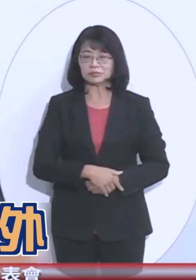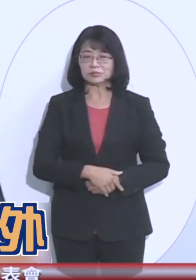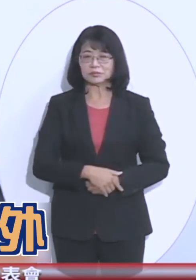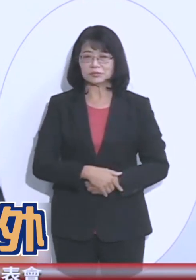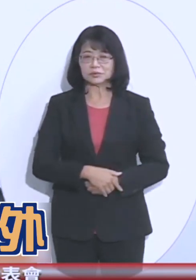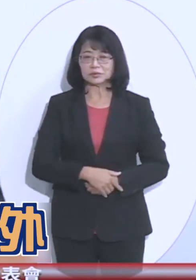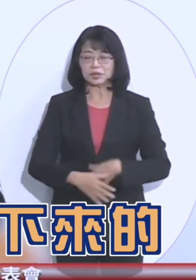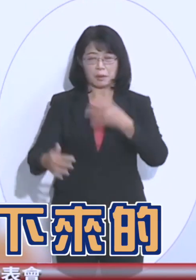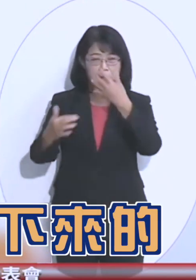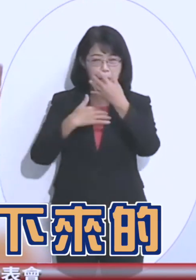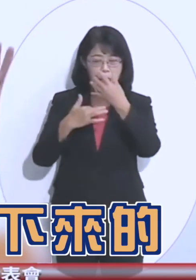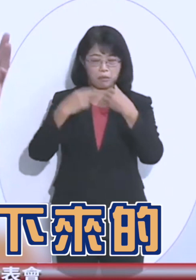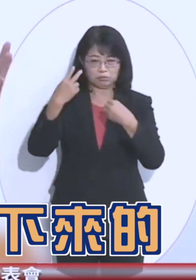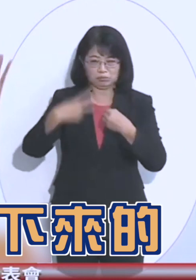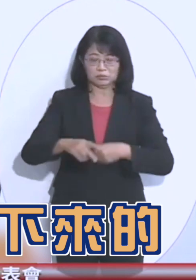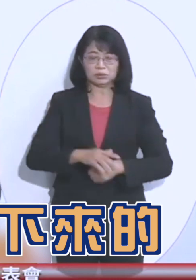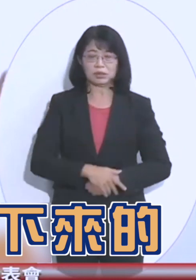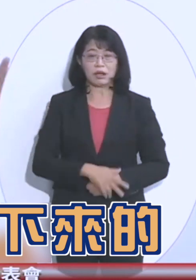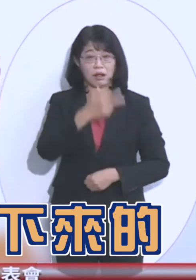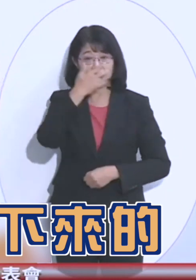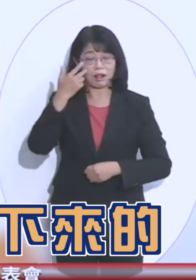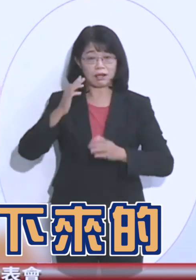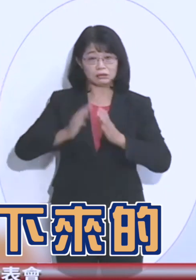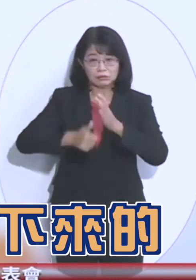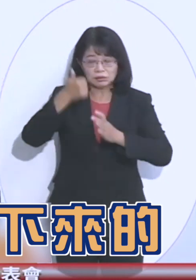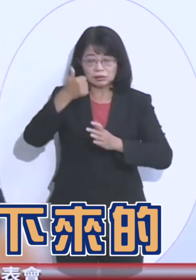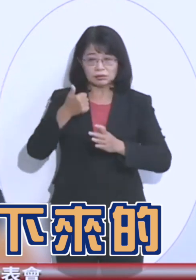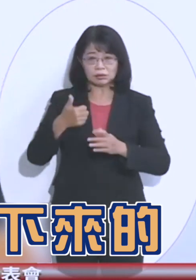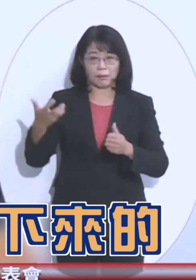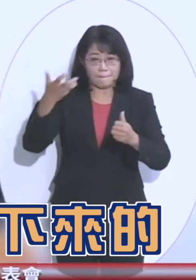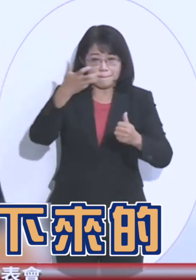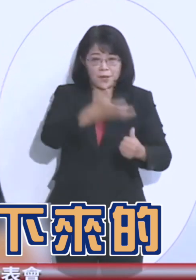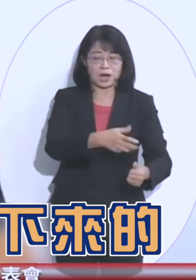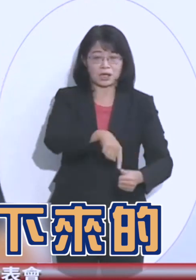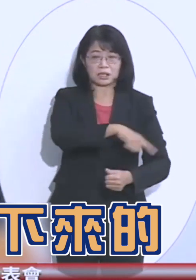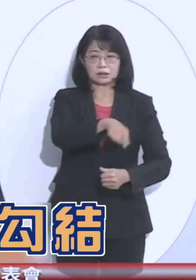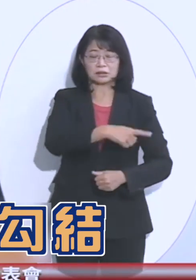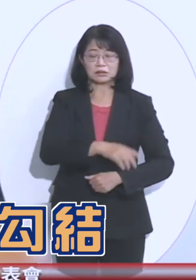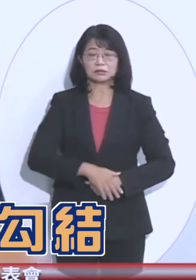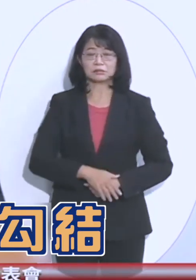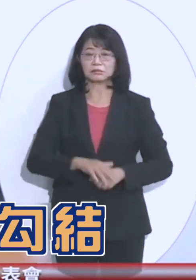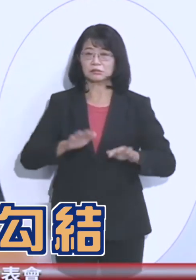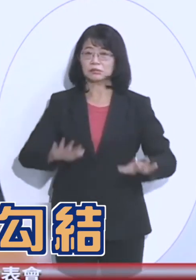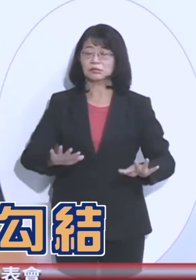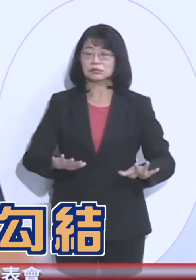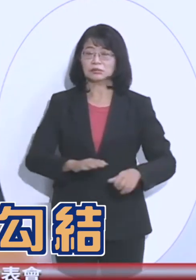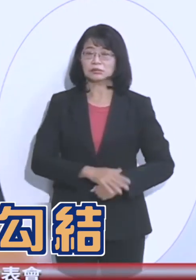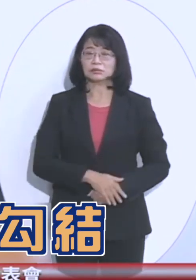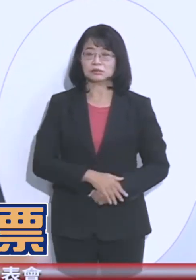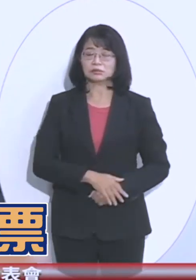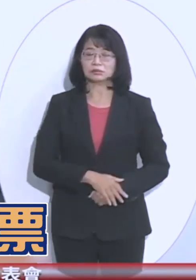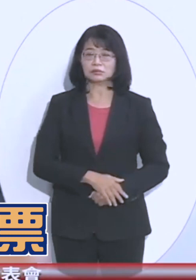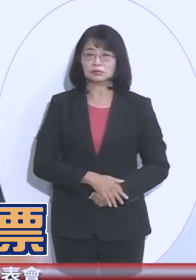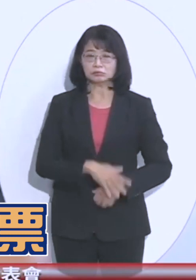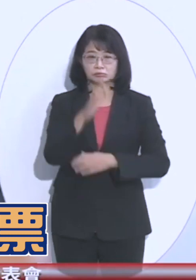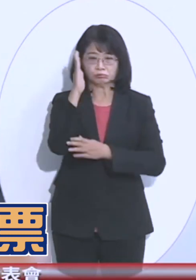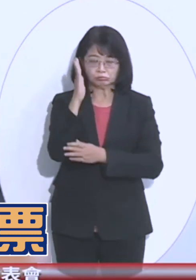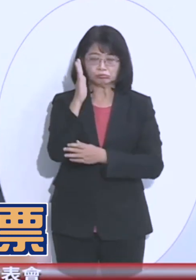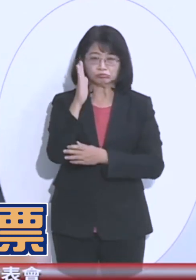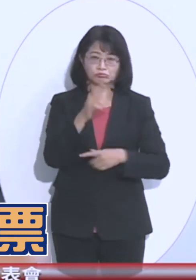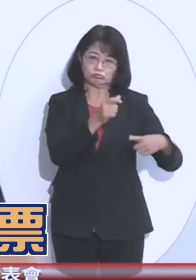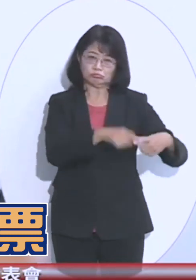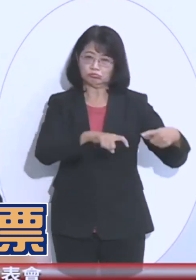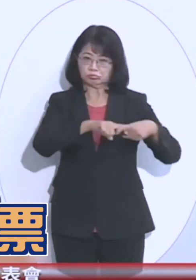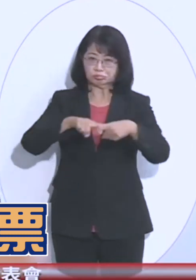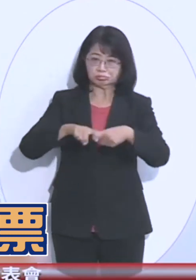黑以外，整个伫赖市长所搞落来，即马是变作官商勾结，一个市长去用